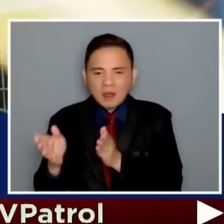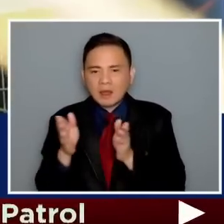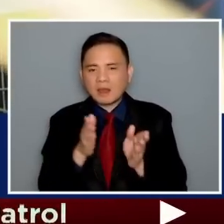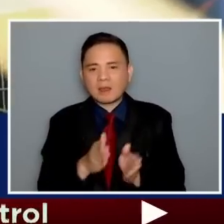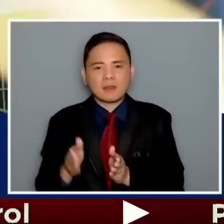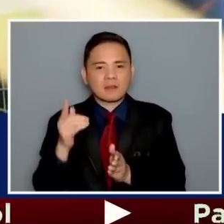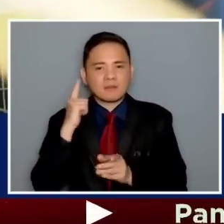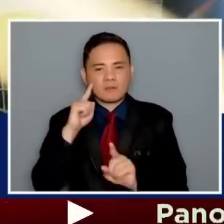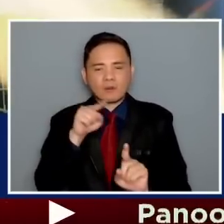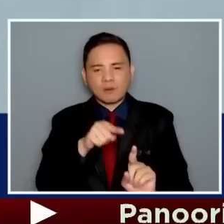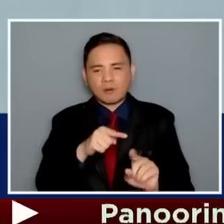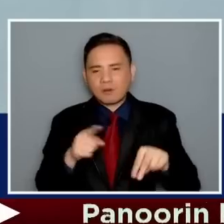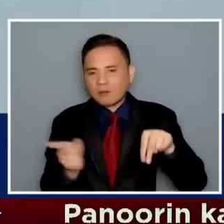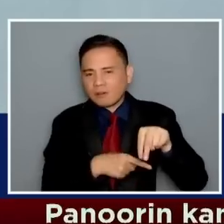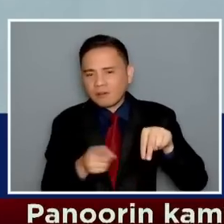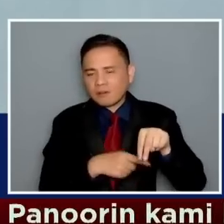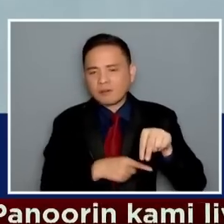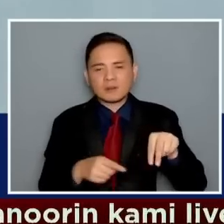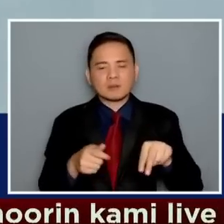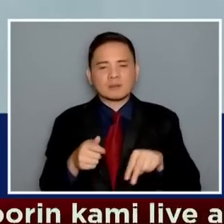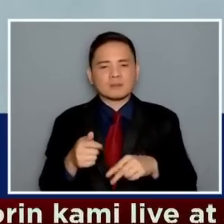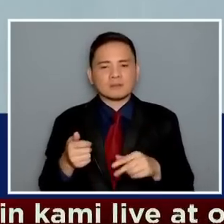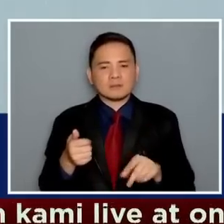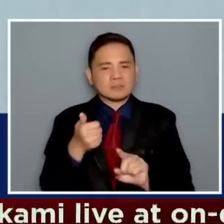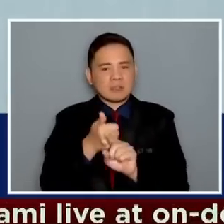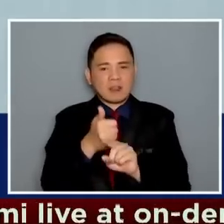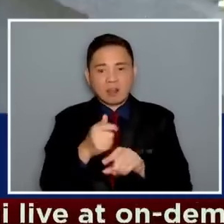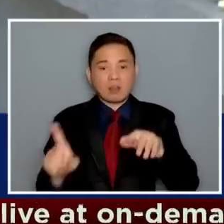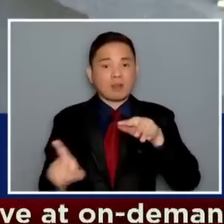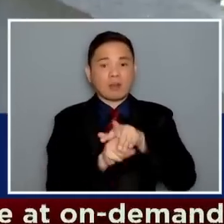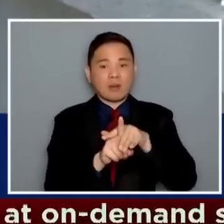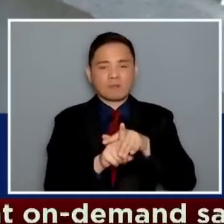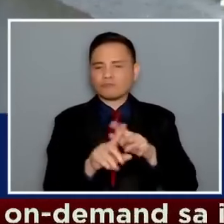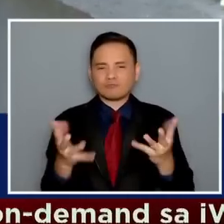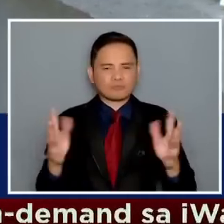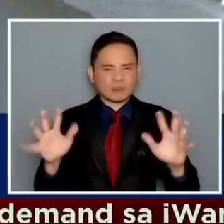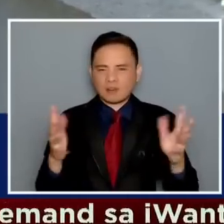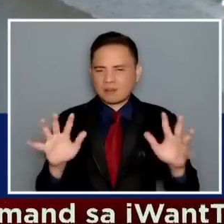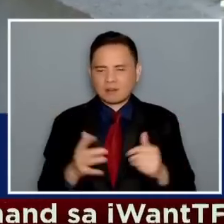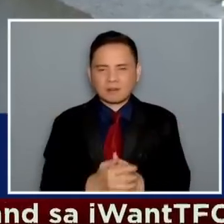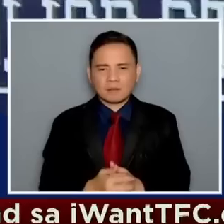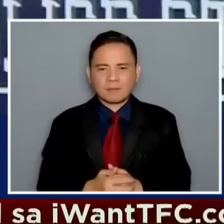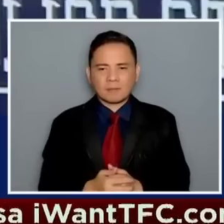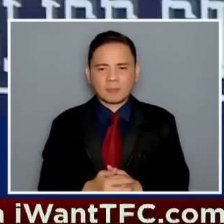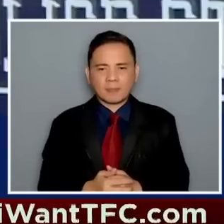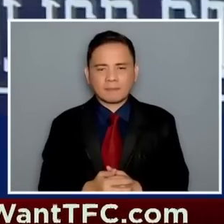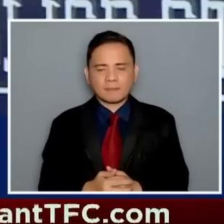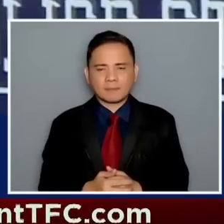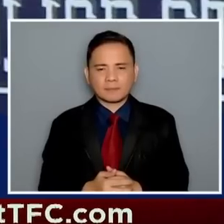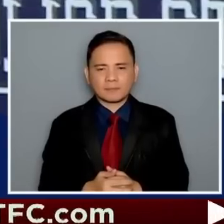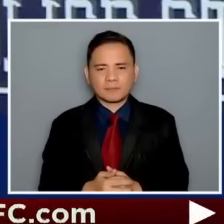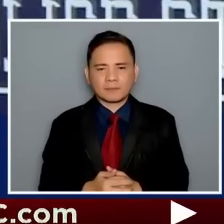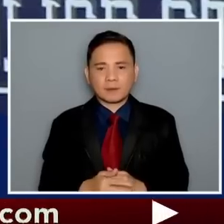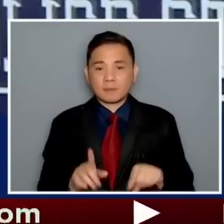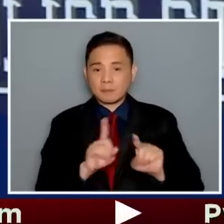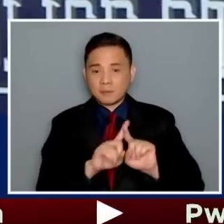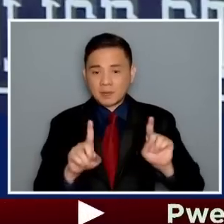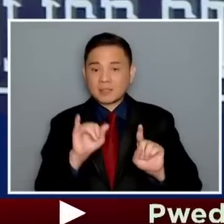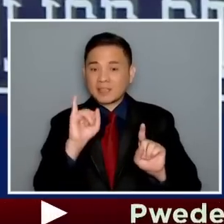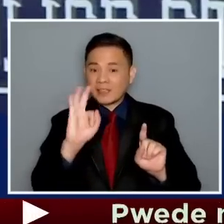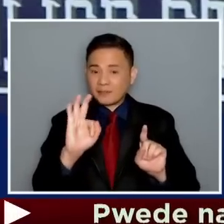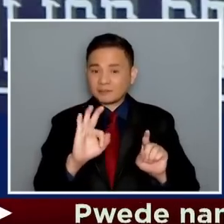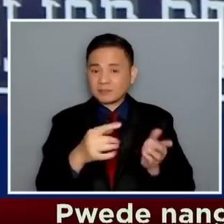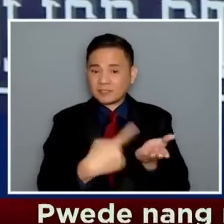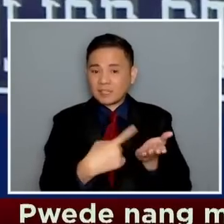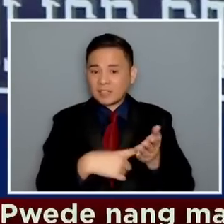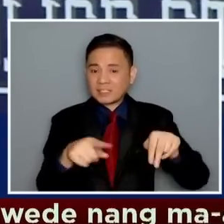initiation. He is not there during the initiation rites. On my personal view, kung sa hazing pag-uusapan,